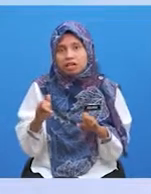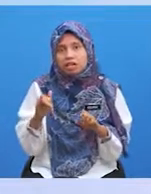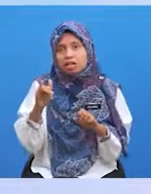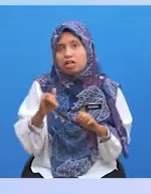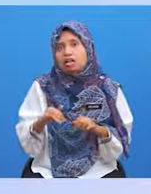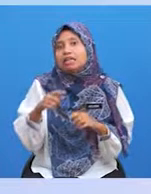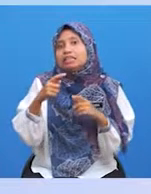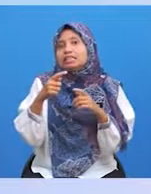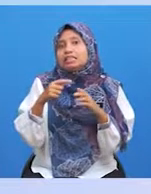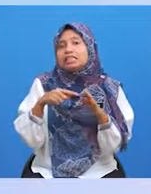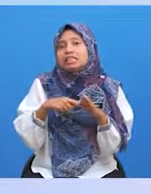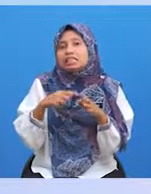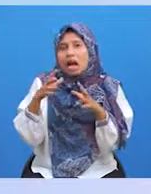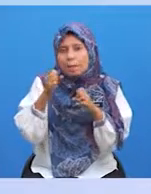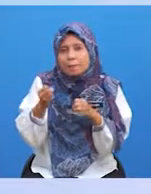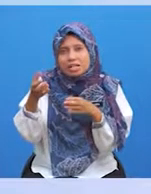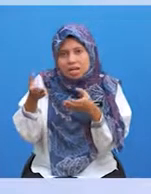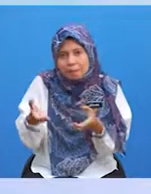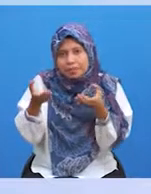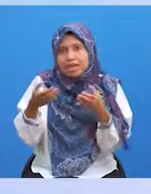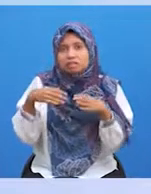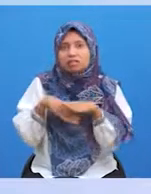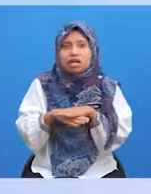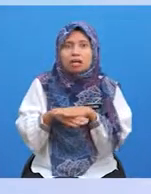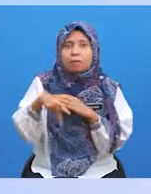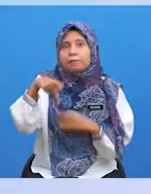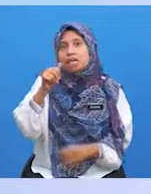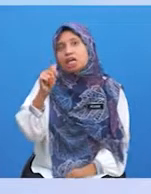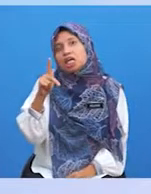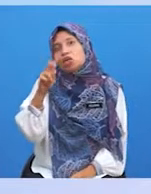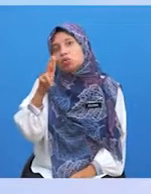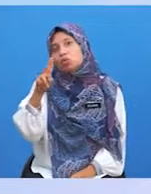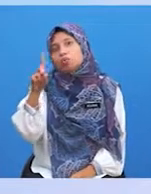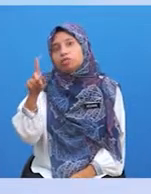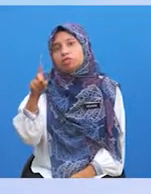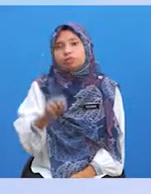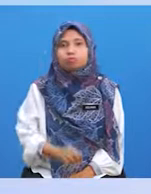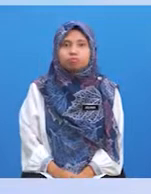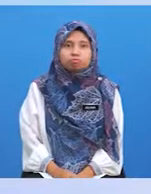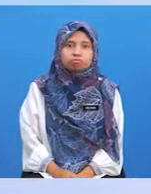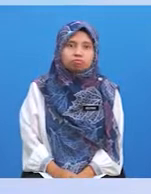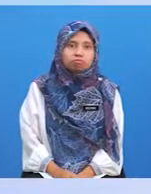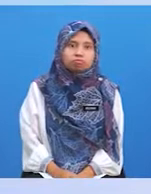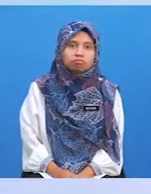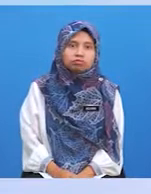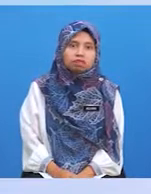teknologi maklumat IT juga merupakan elemen yang dititikberatkan